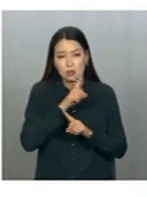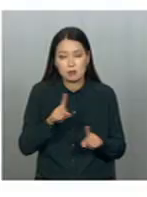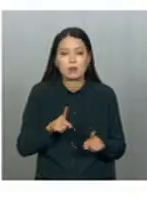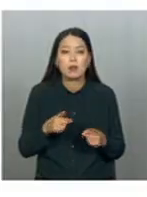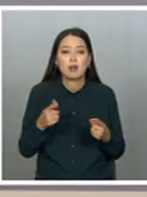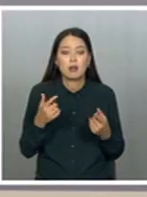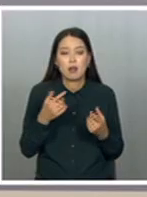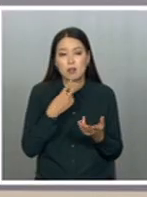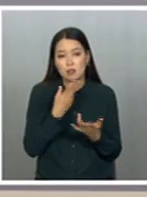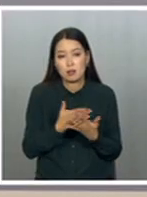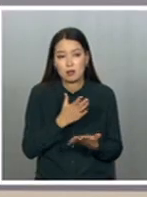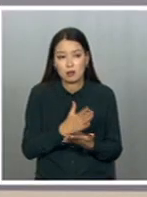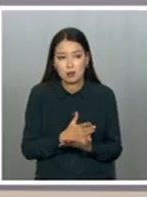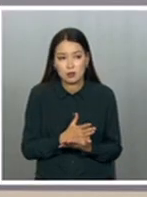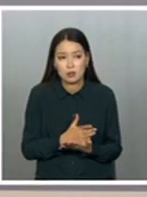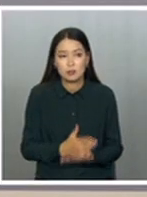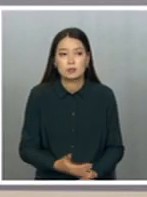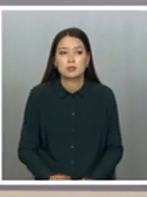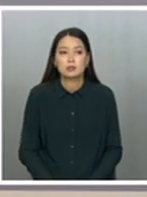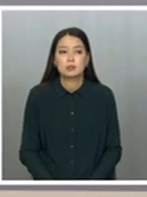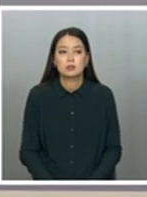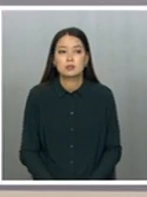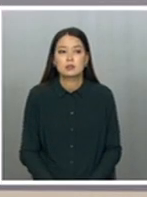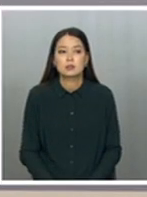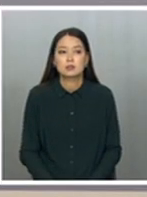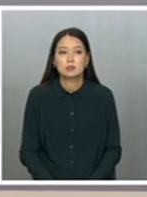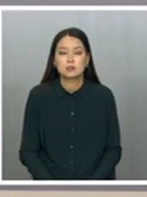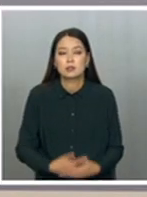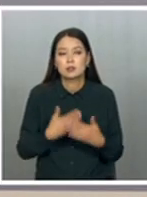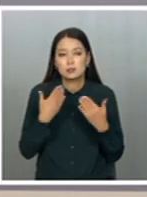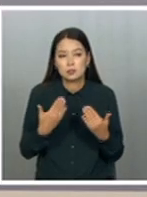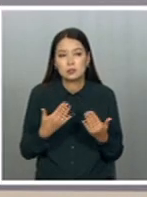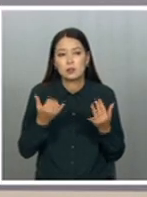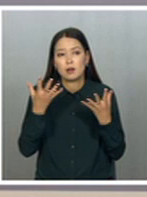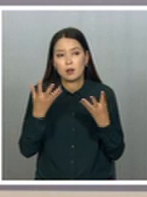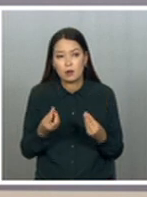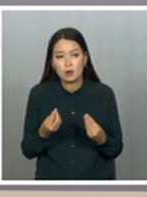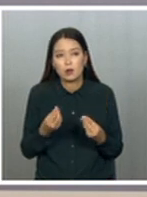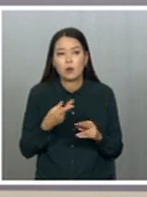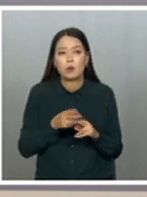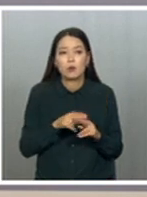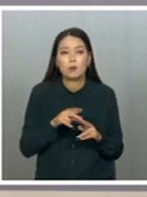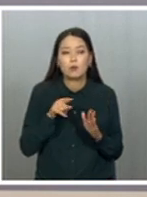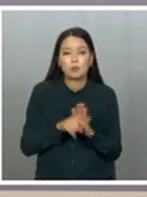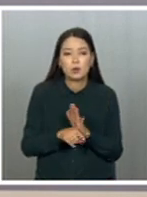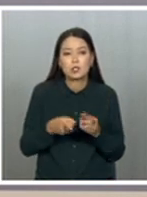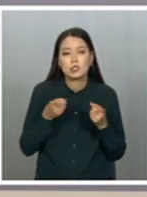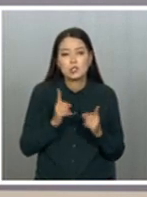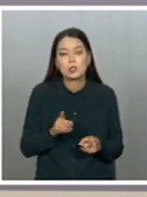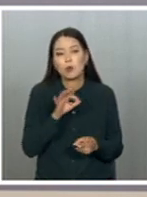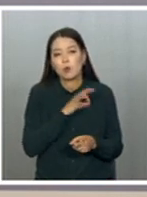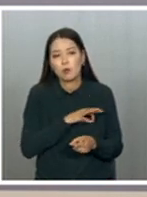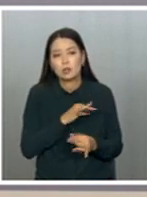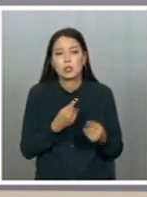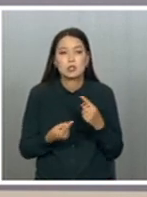аңғарамыз. Міне оқушылар, біз автор бейнесін, олардың тілдік қолданысына да